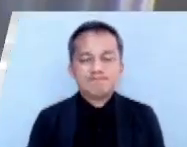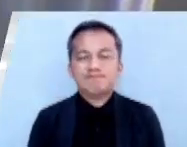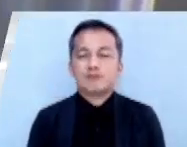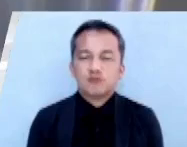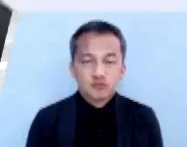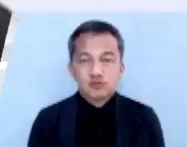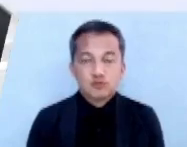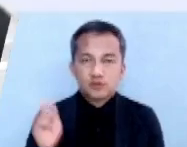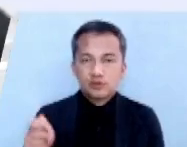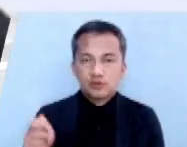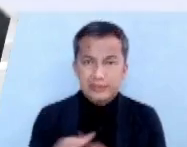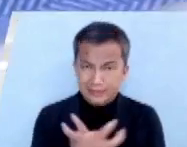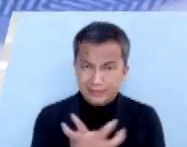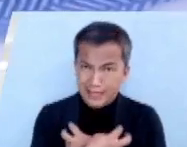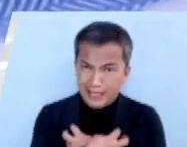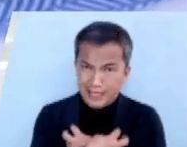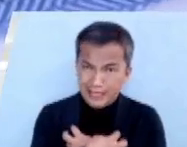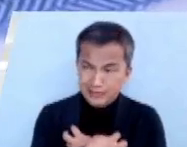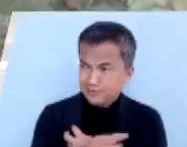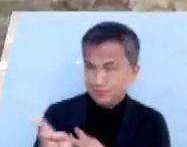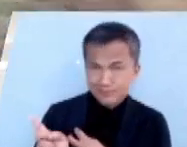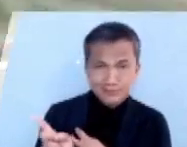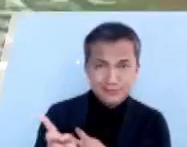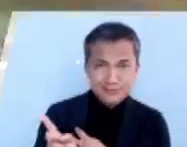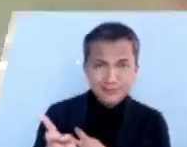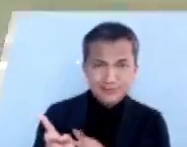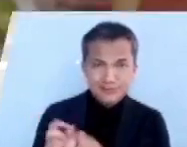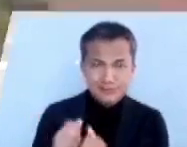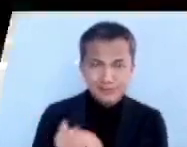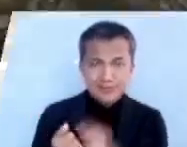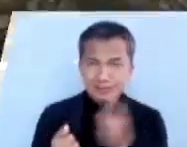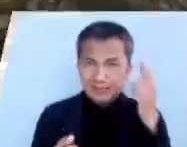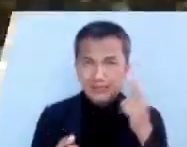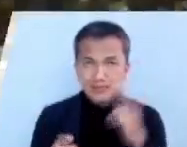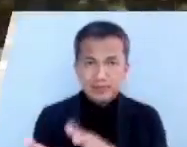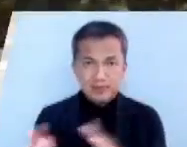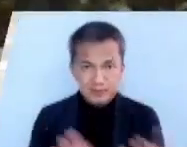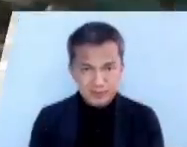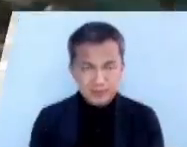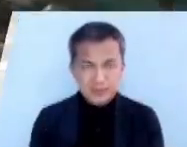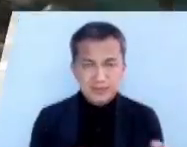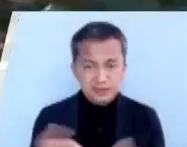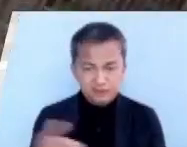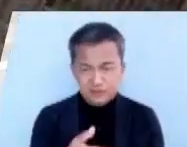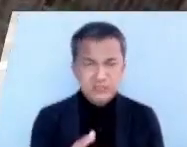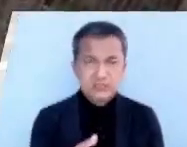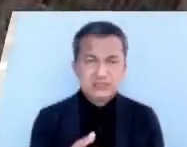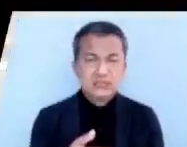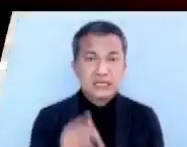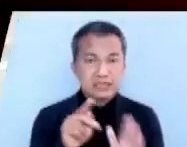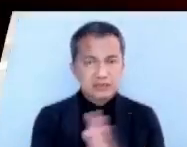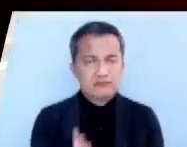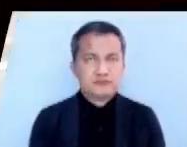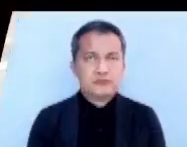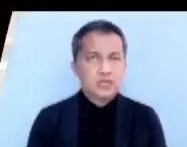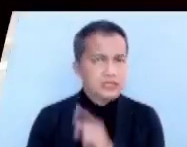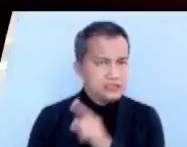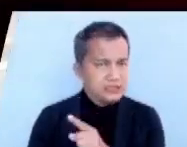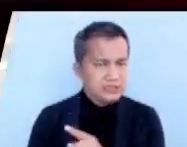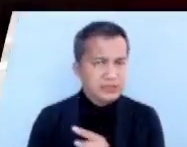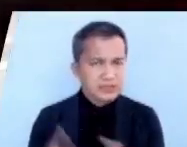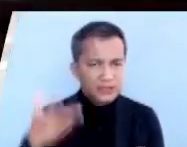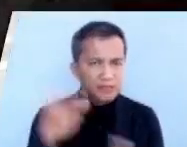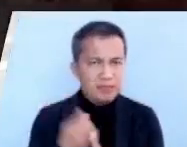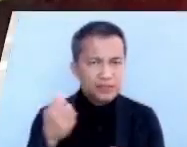Nakakalaso ng tao at nagiging sanhiri ng pagkamatay ng mga isda o fish kill. Ganyan ang epekto ng red tide